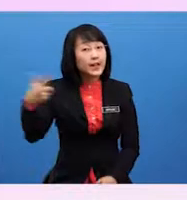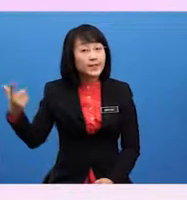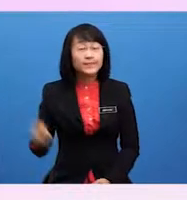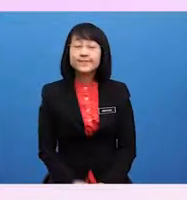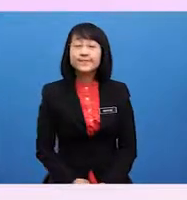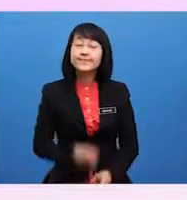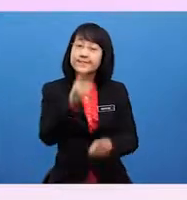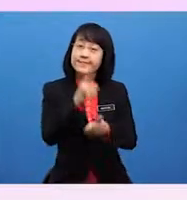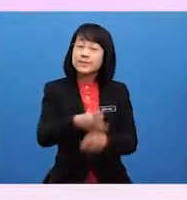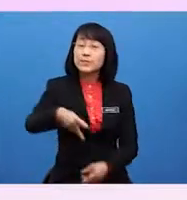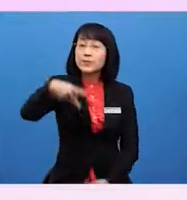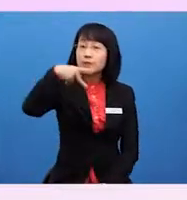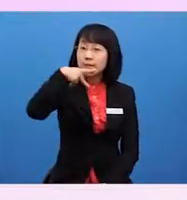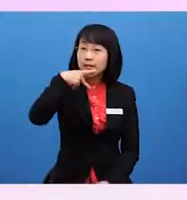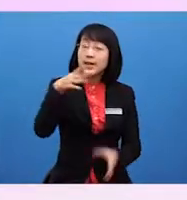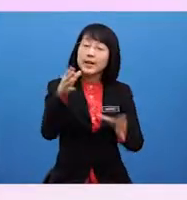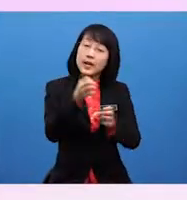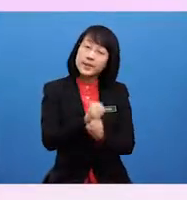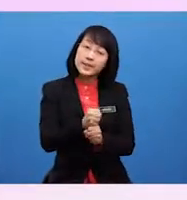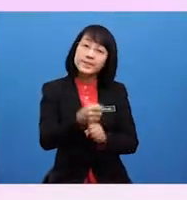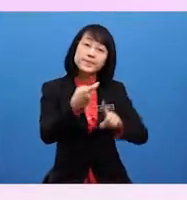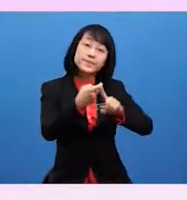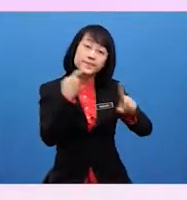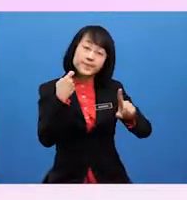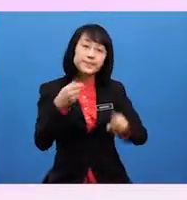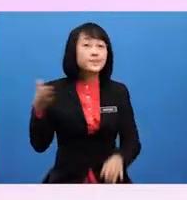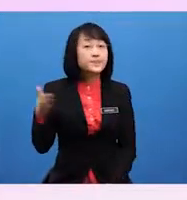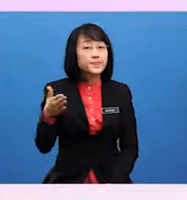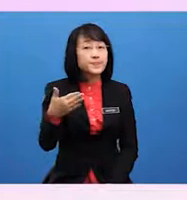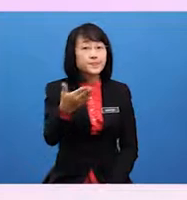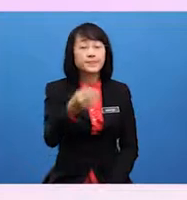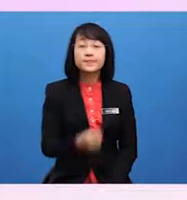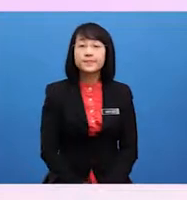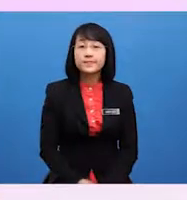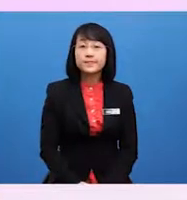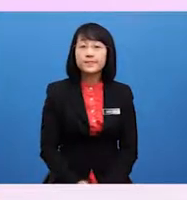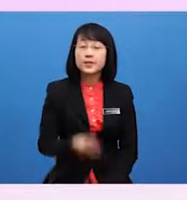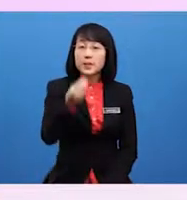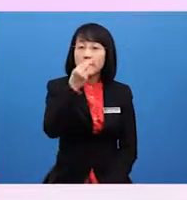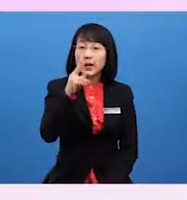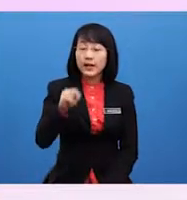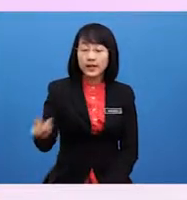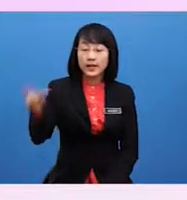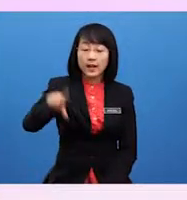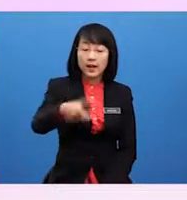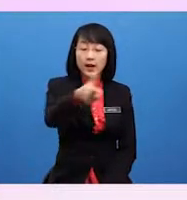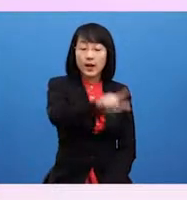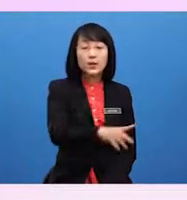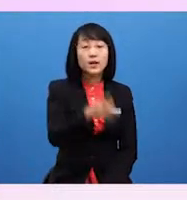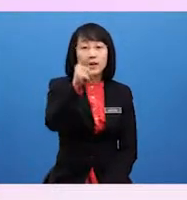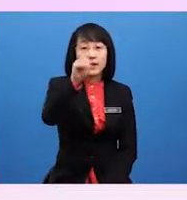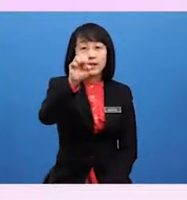Betul. Protein juga dapat diperoleh daripada ikan, makanan laut, tempe